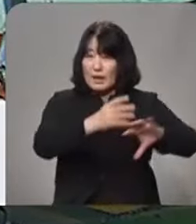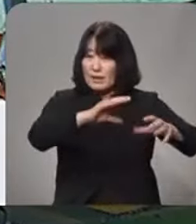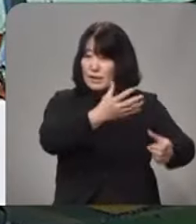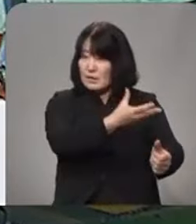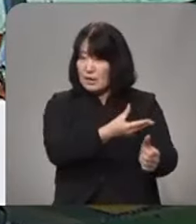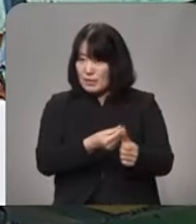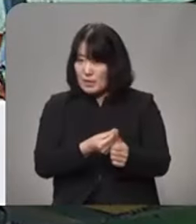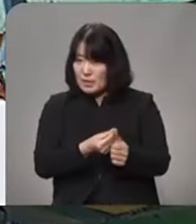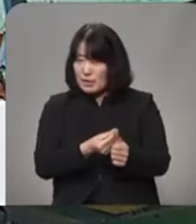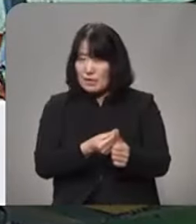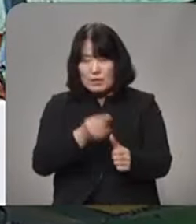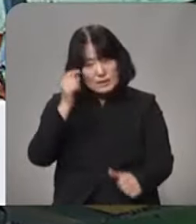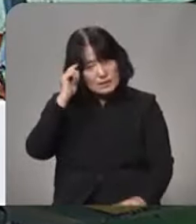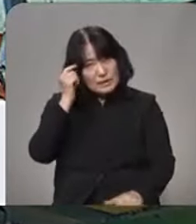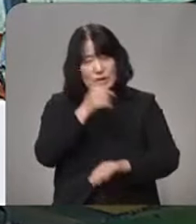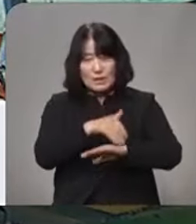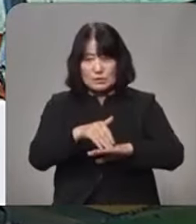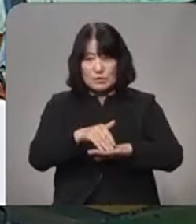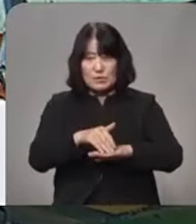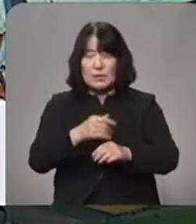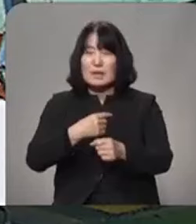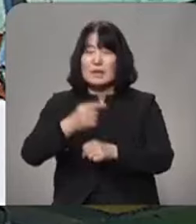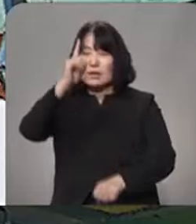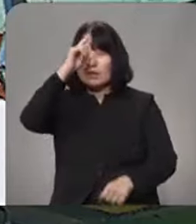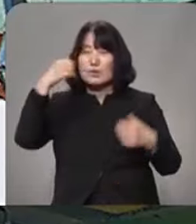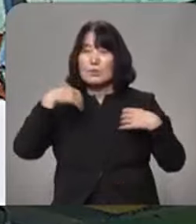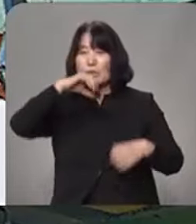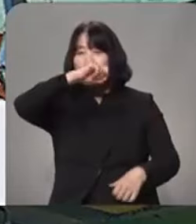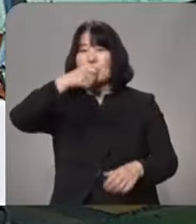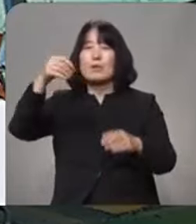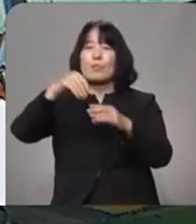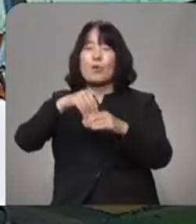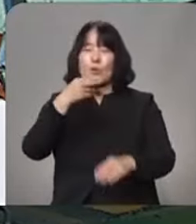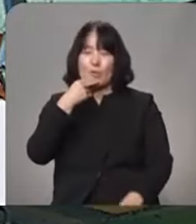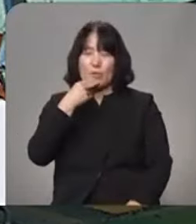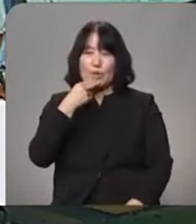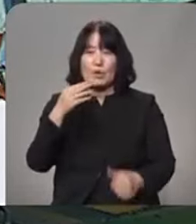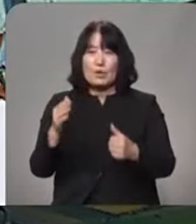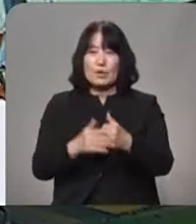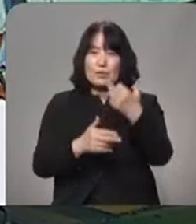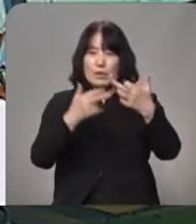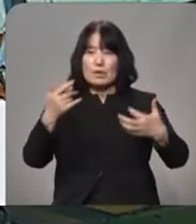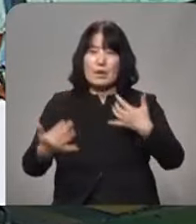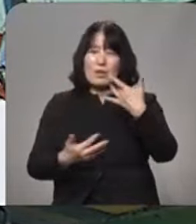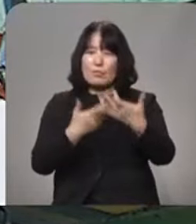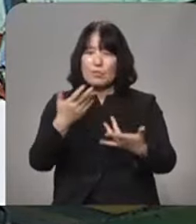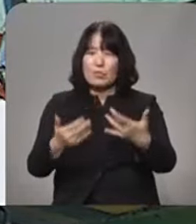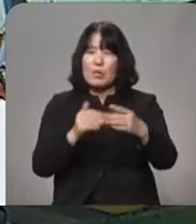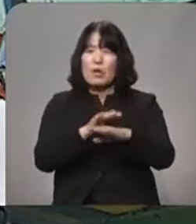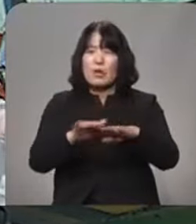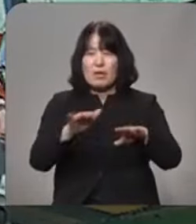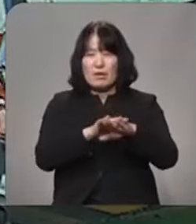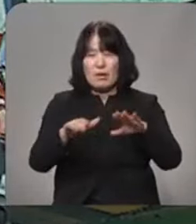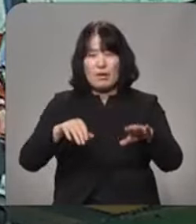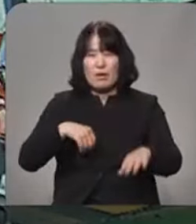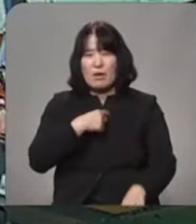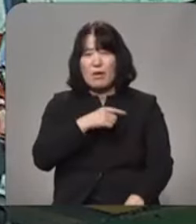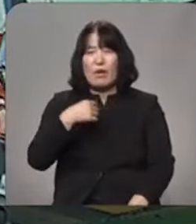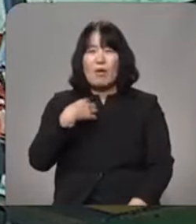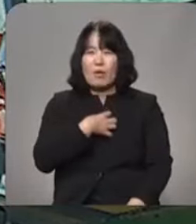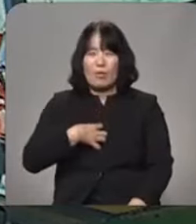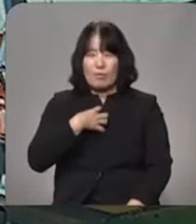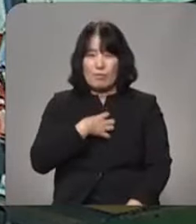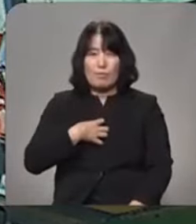추진되고 있지만 내년 정부 예산에 포함되지도 못해 산불 진화 대책 마련에 타격이 우려됩니다. 보도에 정상빈